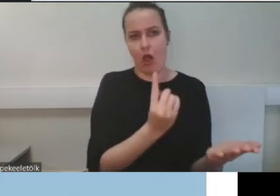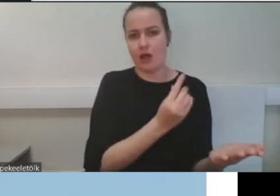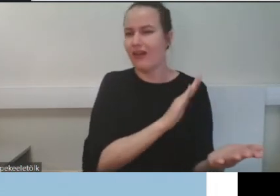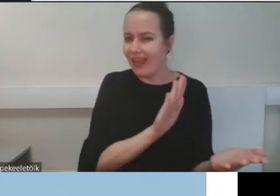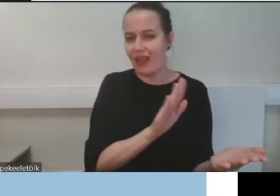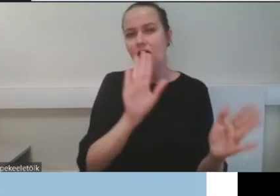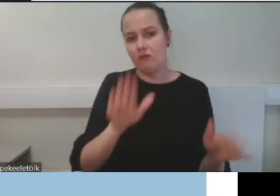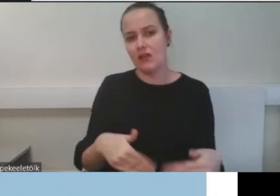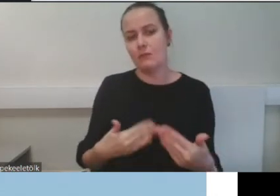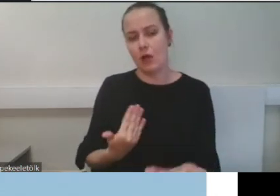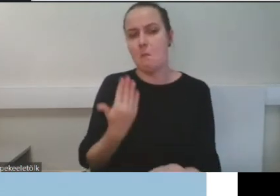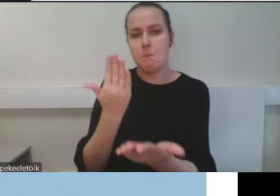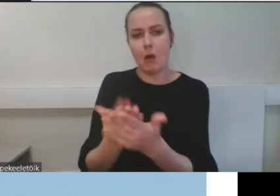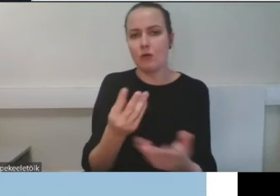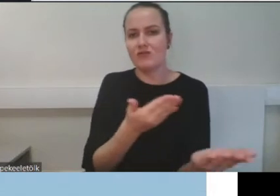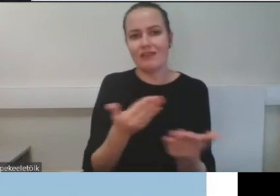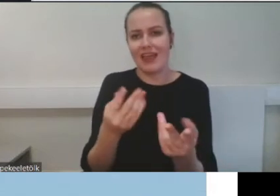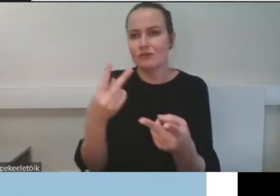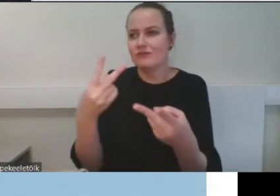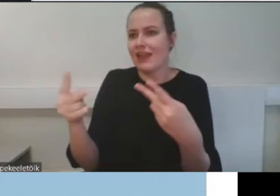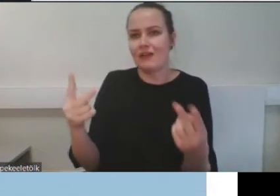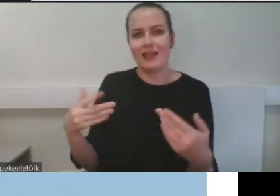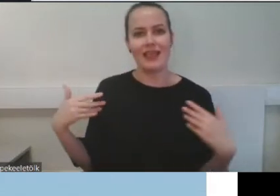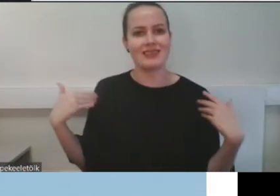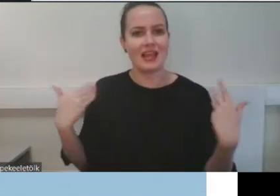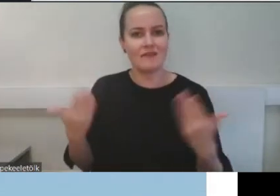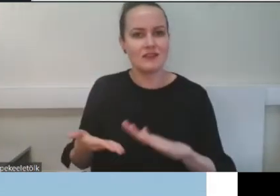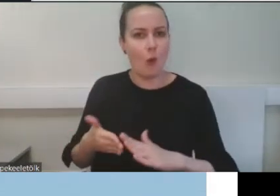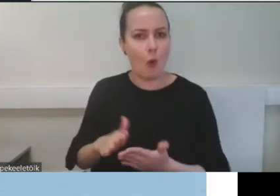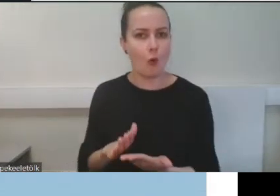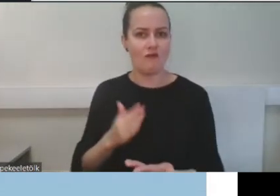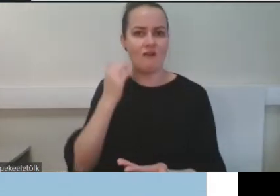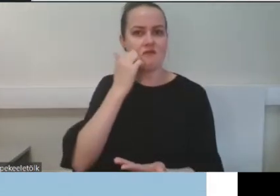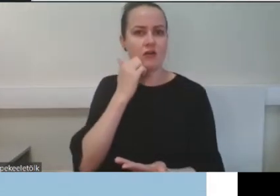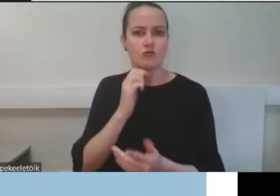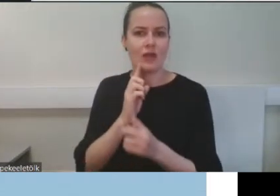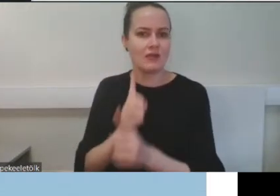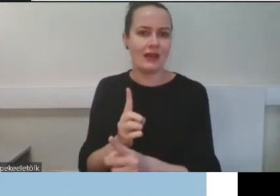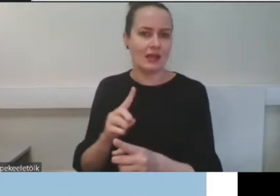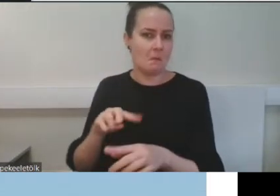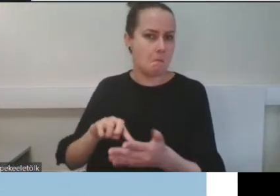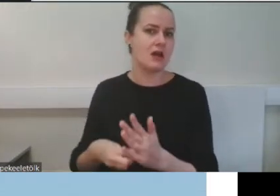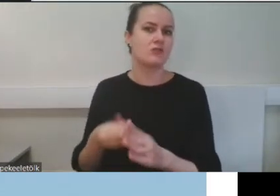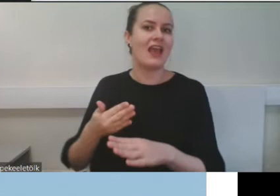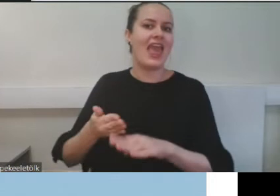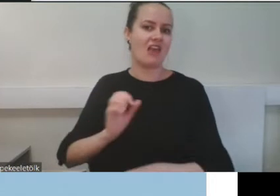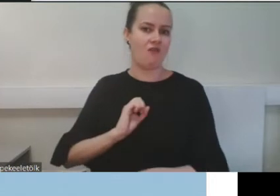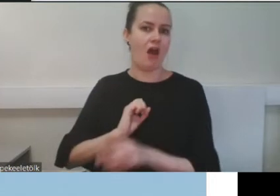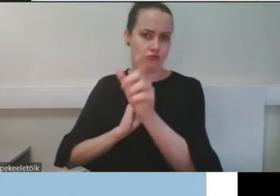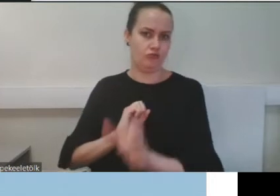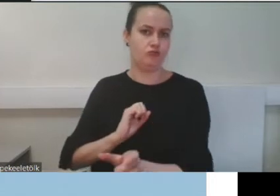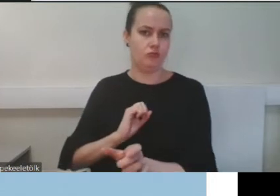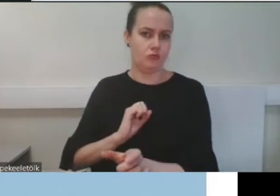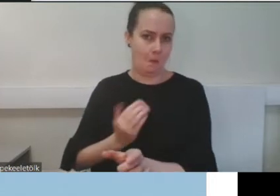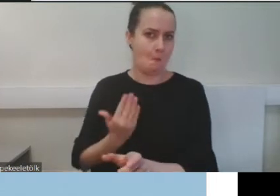igasuguseid teisi pakkumisi nii-öelda andme vajaduse kohta, et kui näiteks määruse